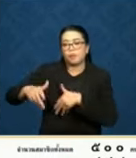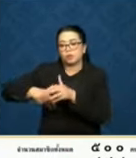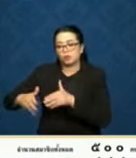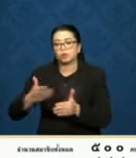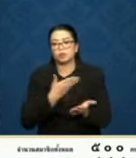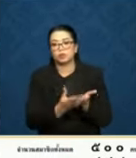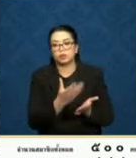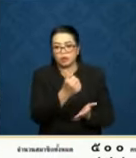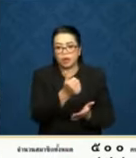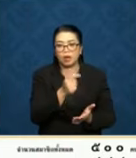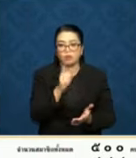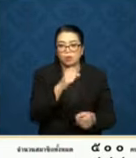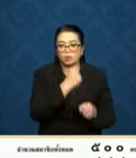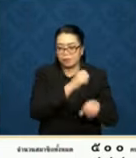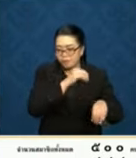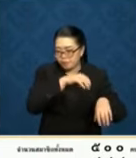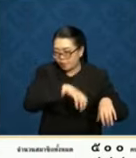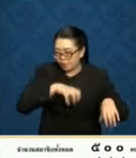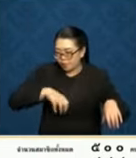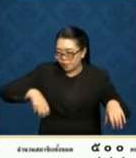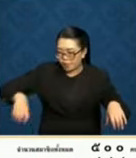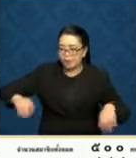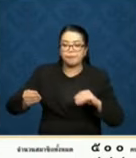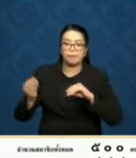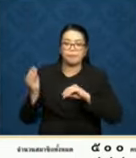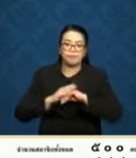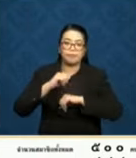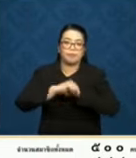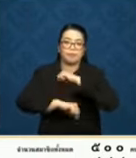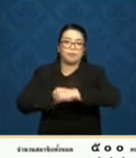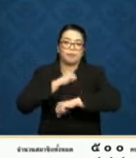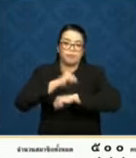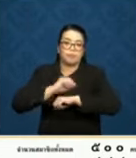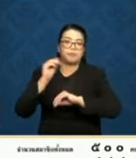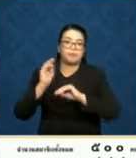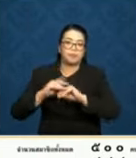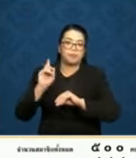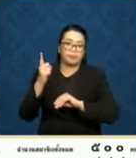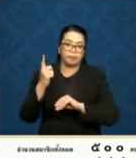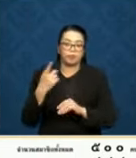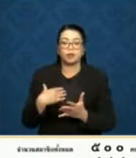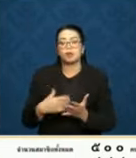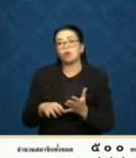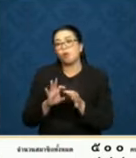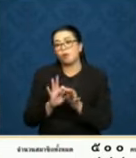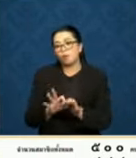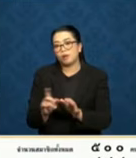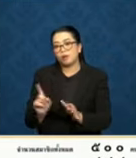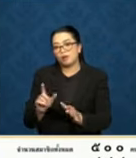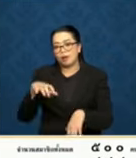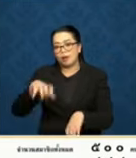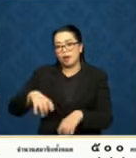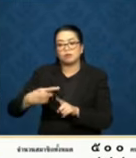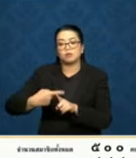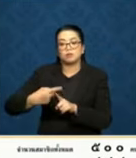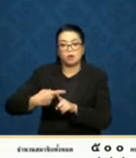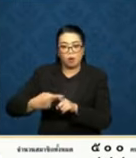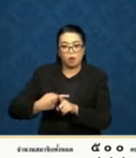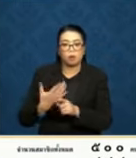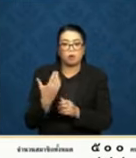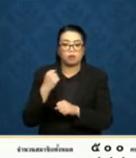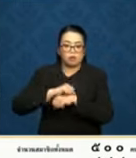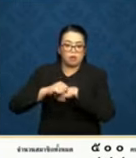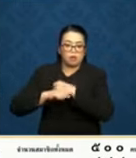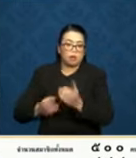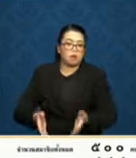มากพอสมควร ในสวต่มาที่ท่านสมาชิเป็ห่งเรื่องอาคารเช้าไม่สามารถ